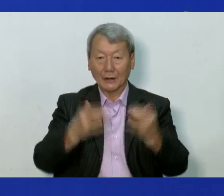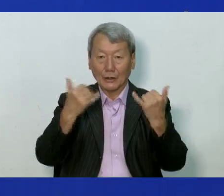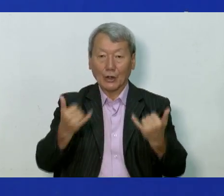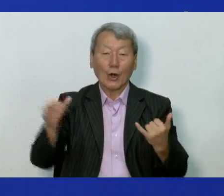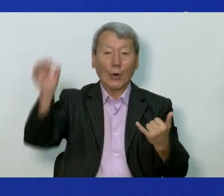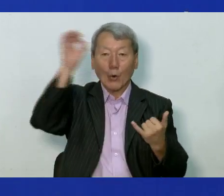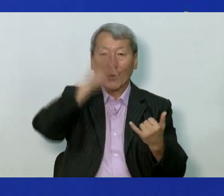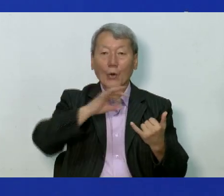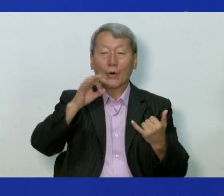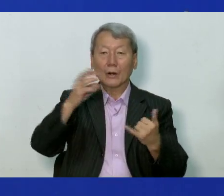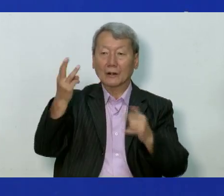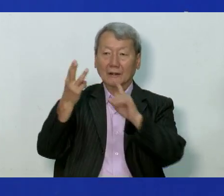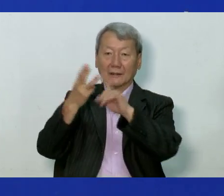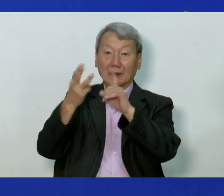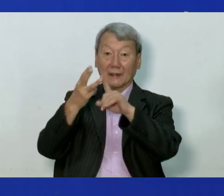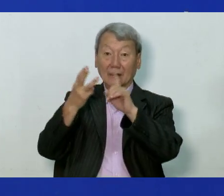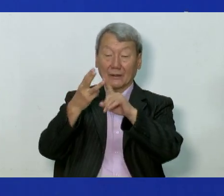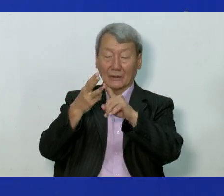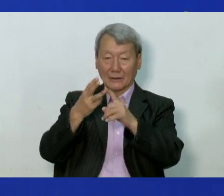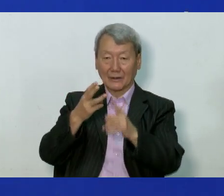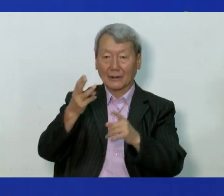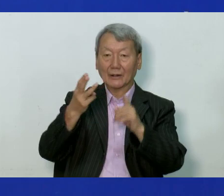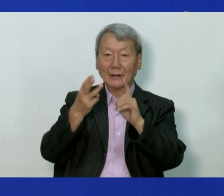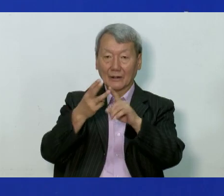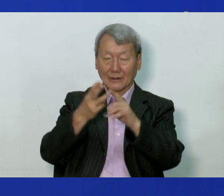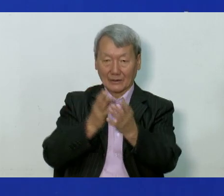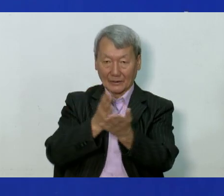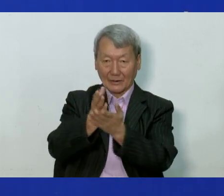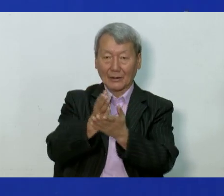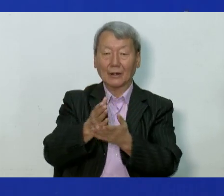Теперь, что касается третьего направления. Кризис